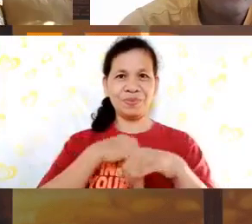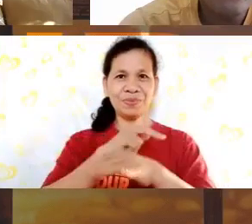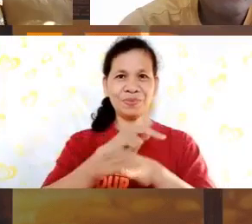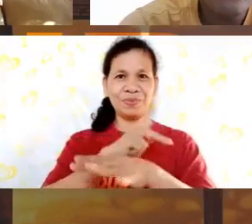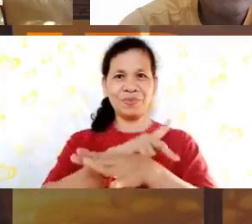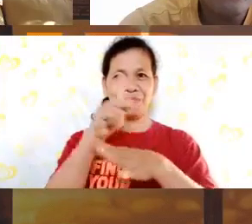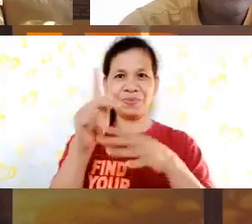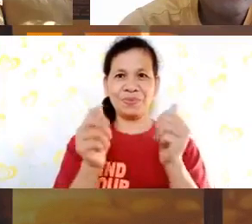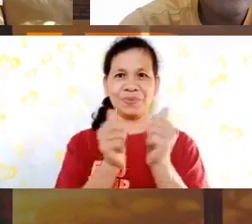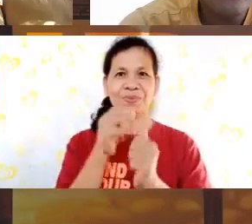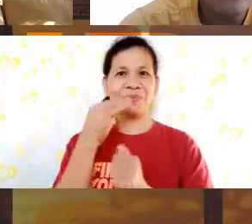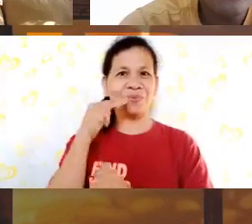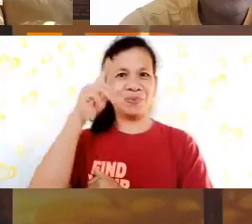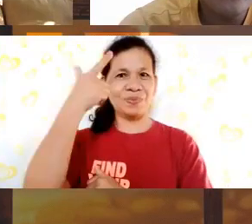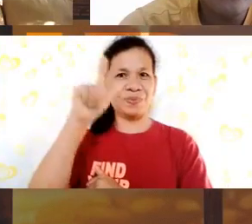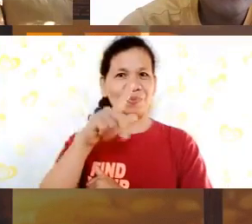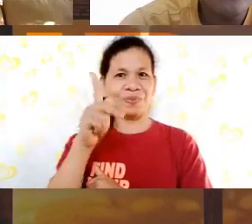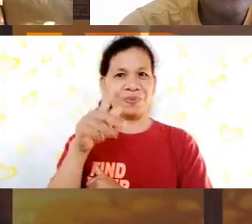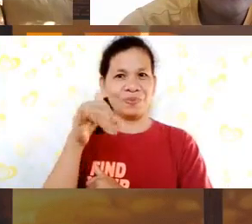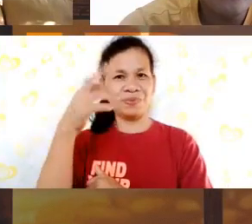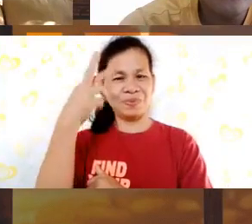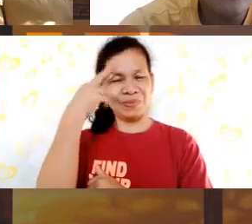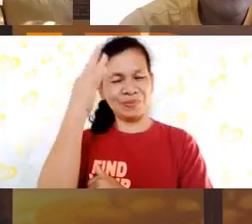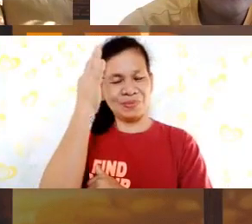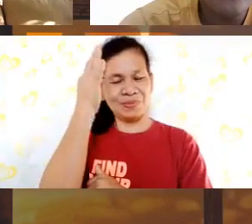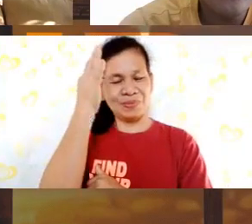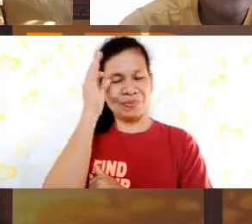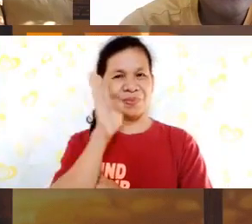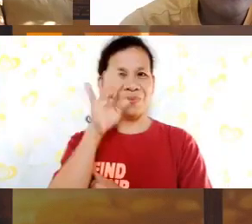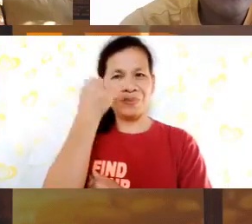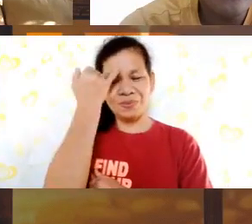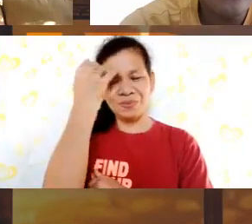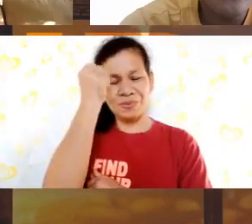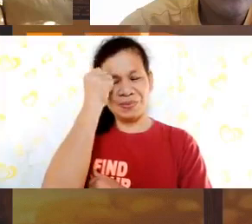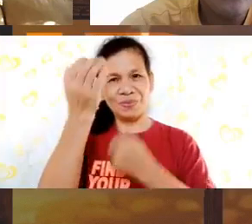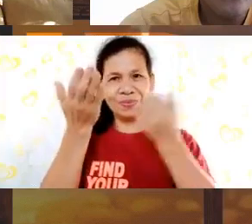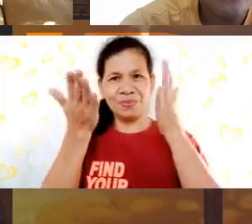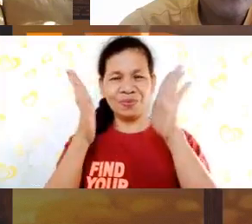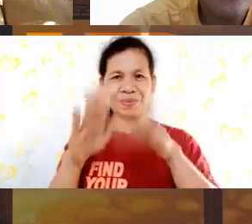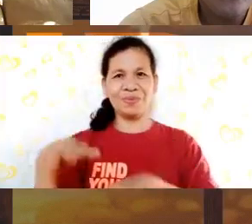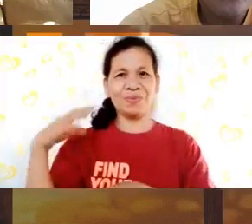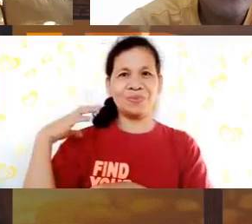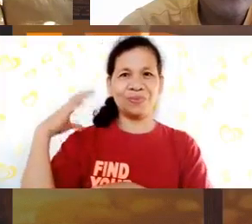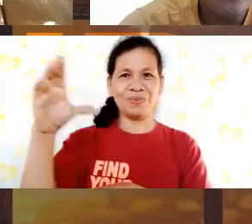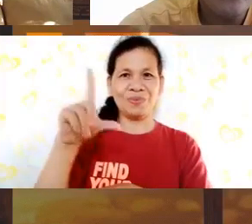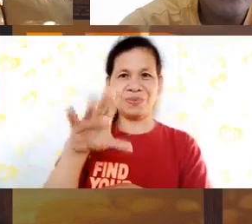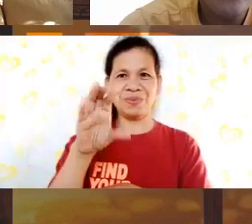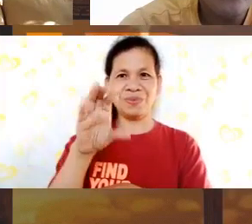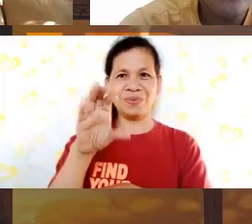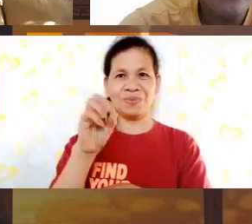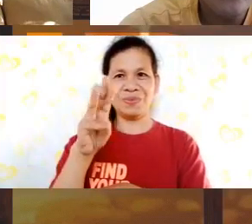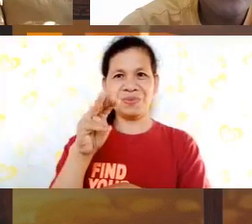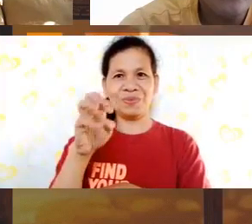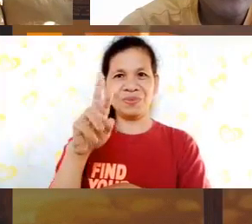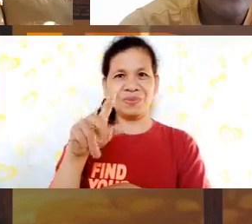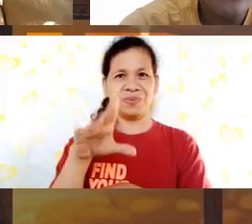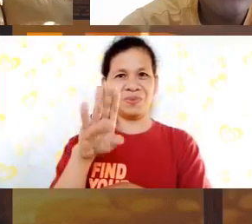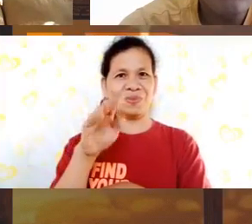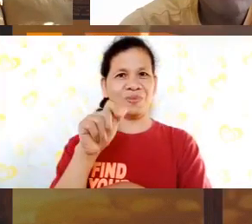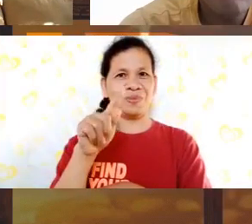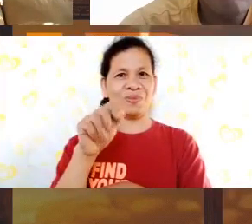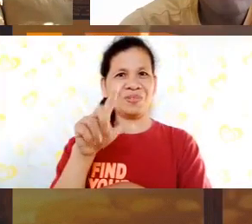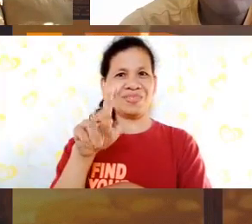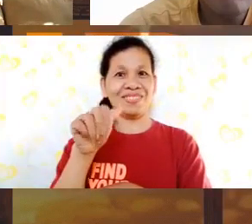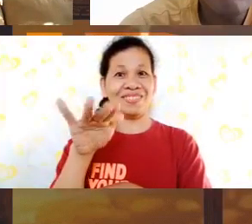Lina, Brother Joseph, Pastor Porto, at ang lingkod ng Panginoon, si Coach Leomer Batulayan. Ma'am